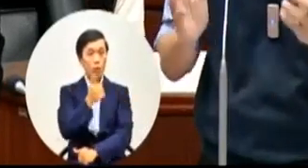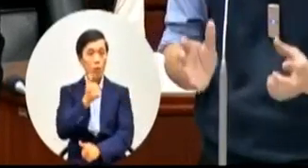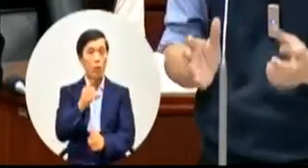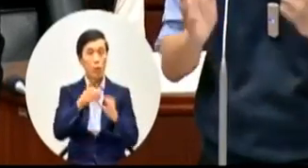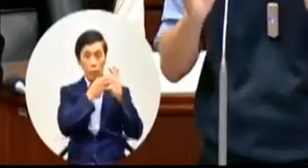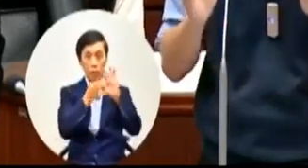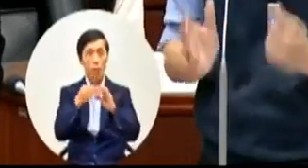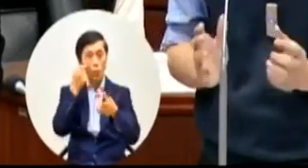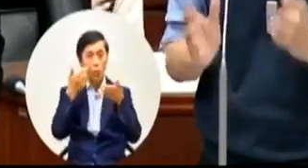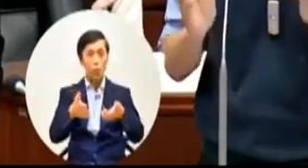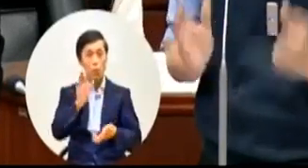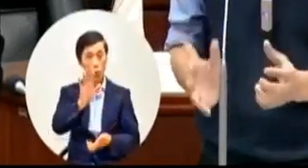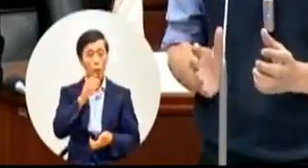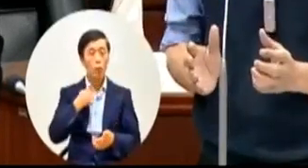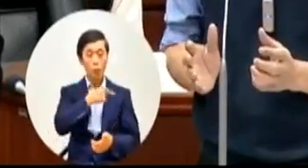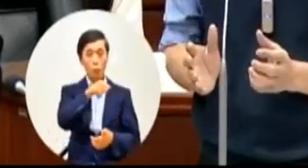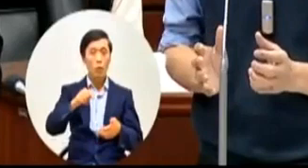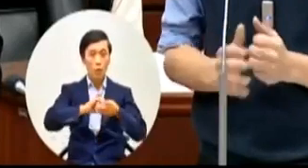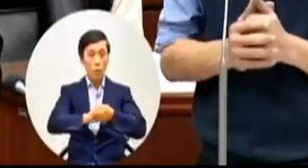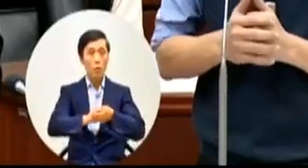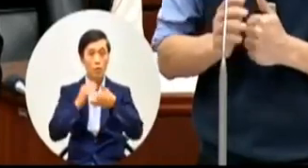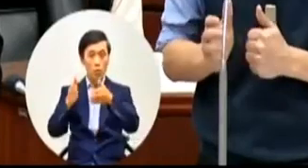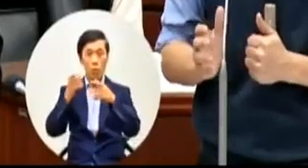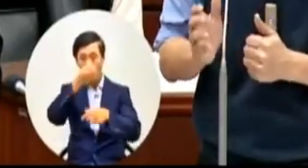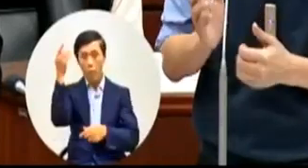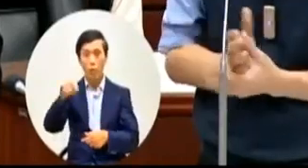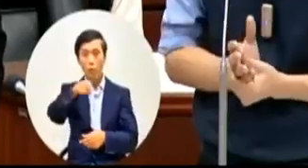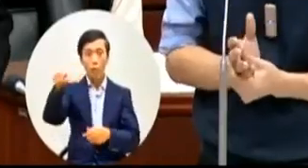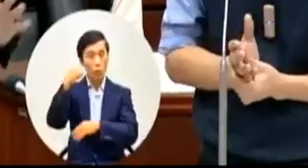定会把青年住的问题我们会加大力度来重视它。